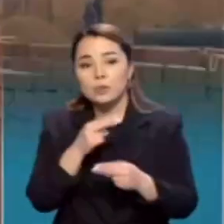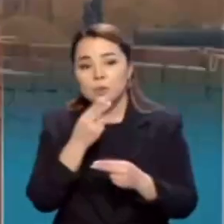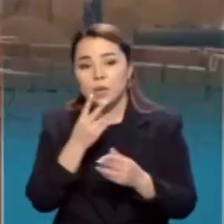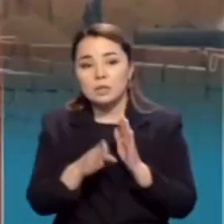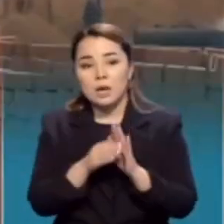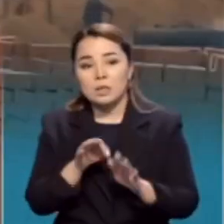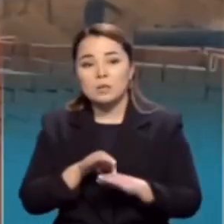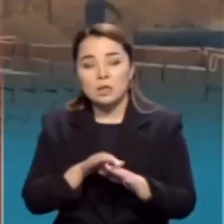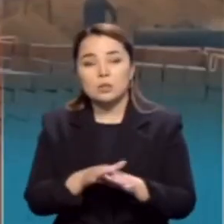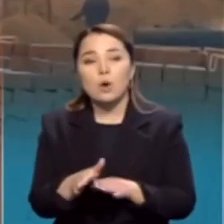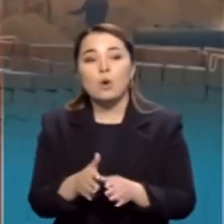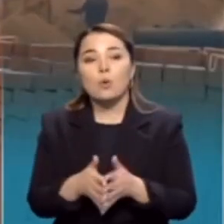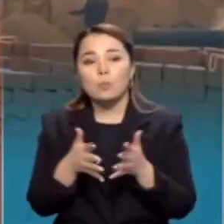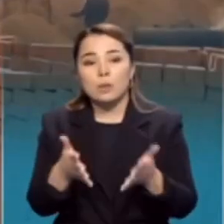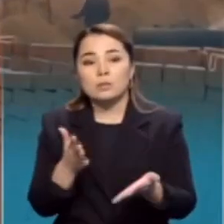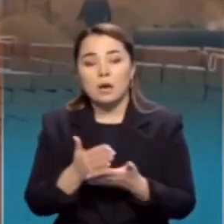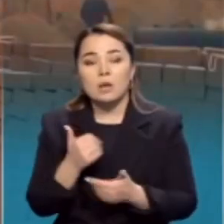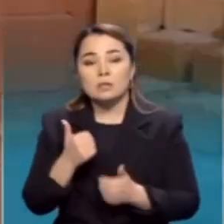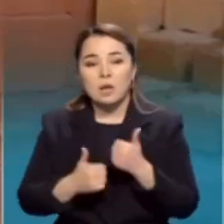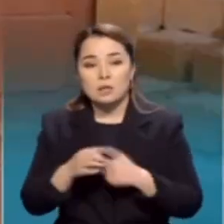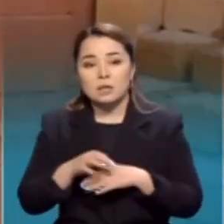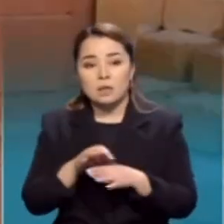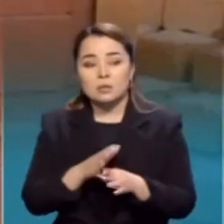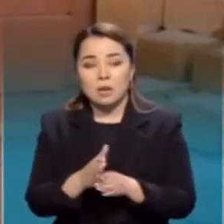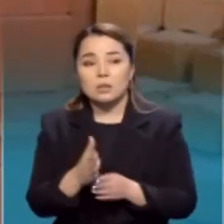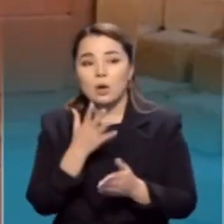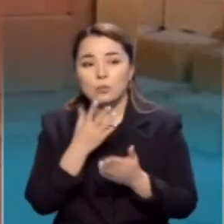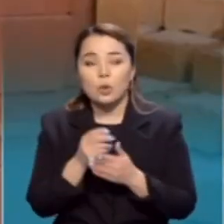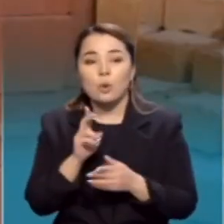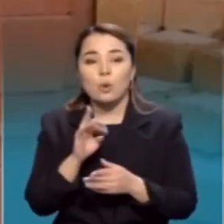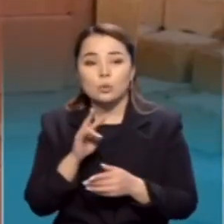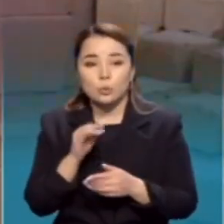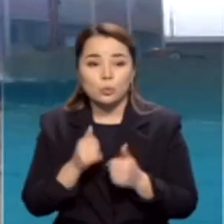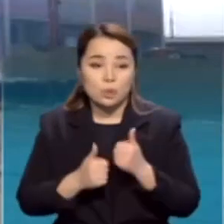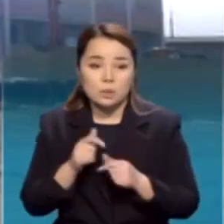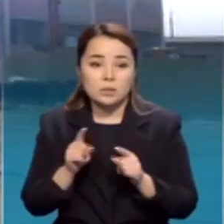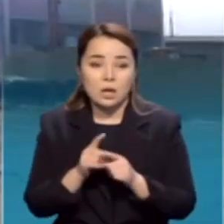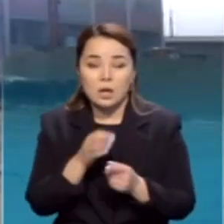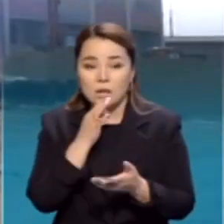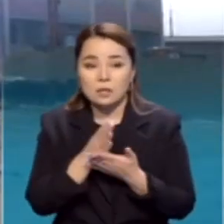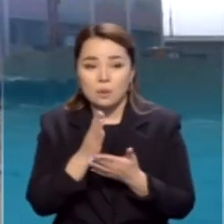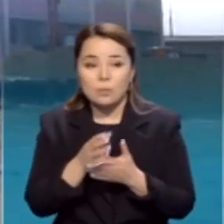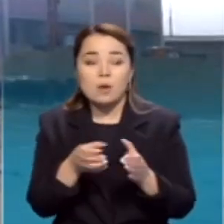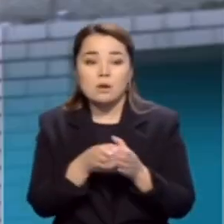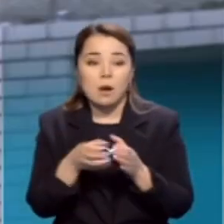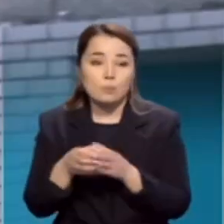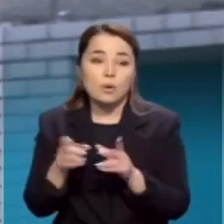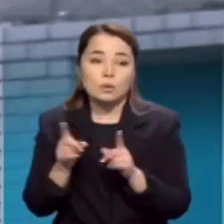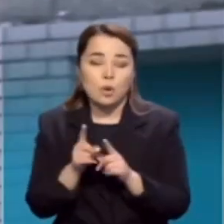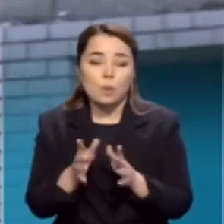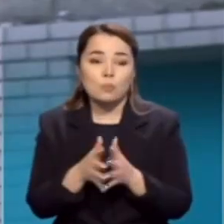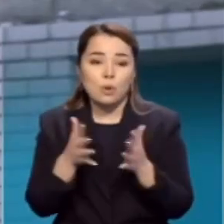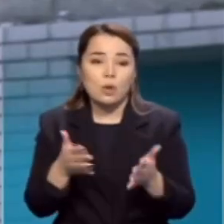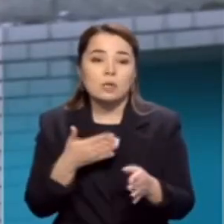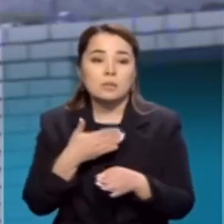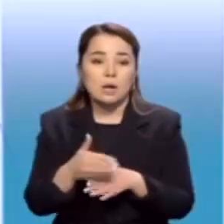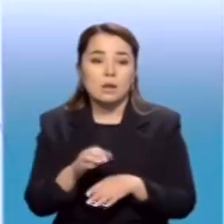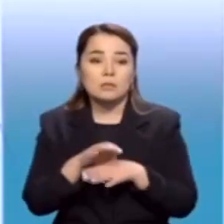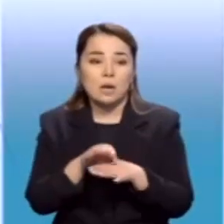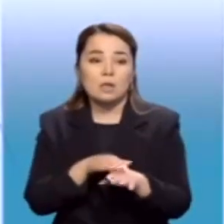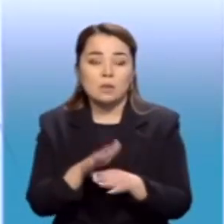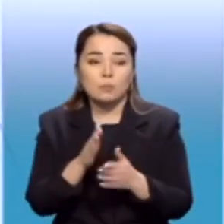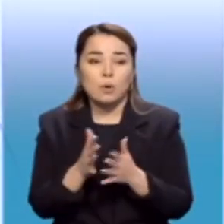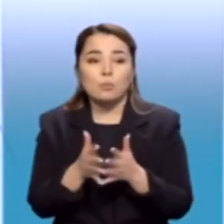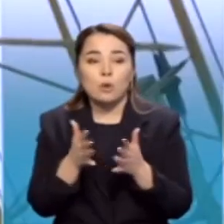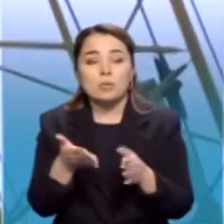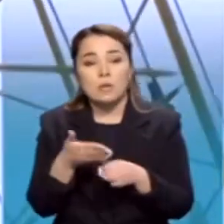болады. Өйткені тым көп тендер алғандар келесі конкурстан қағылуы мүмкін. Яғни алыптардың көлеңкесінде қалған компаниялардың да үлесі көбейе түседі деген сөз. Бұдан